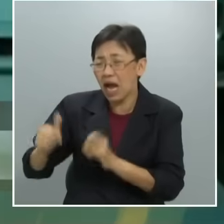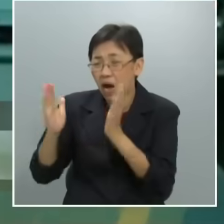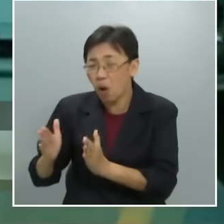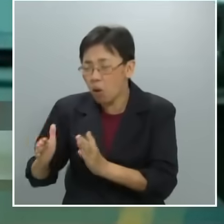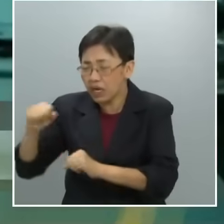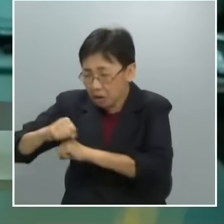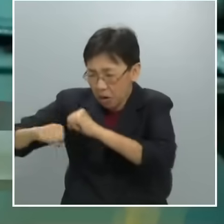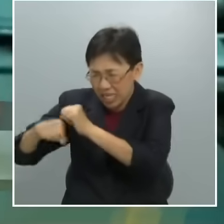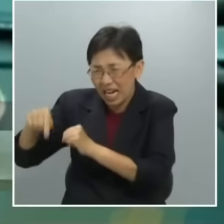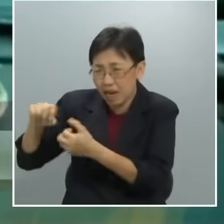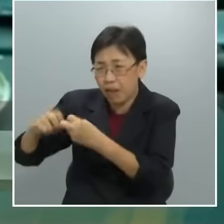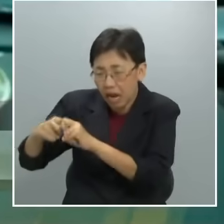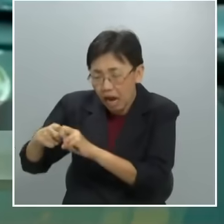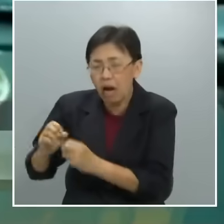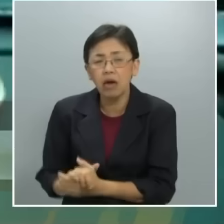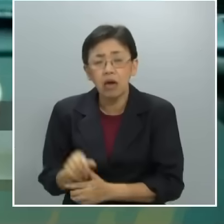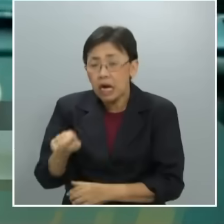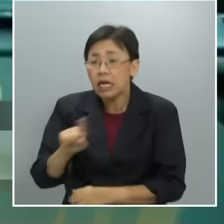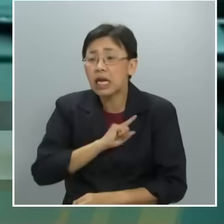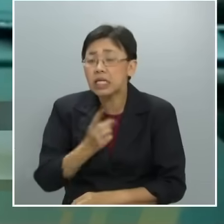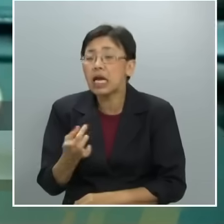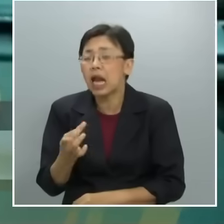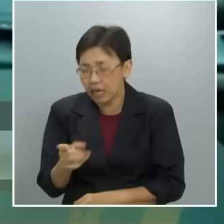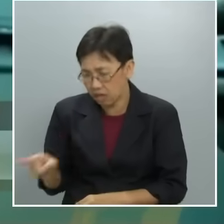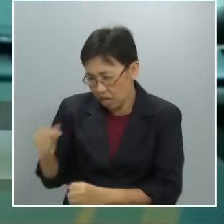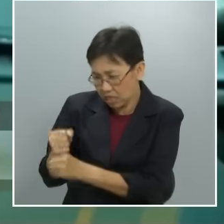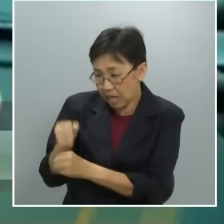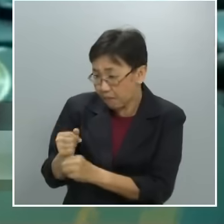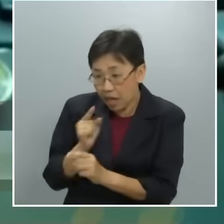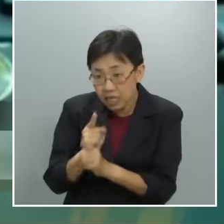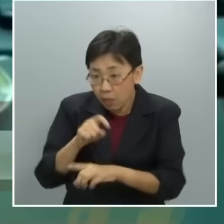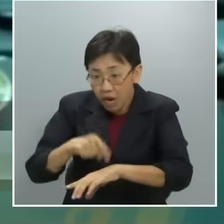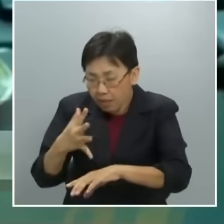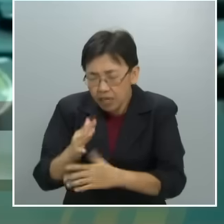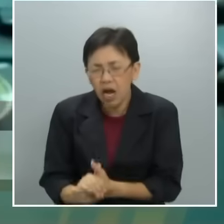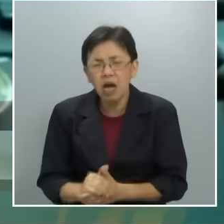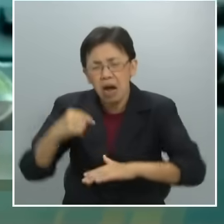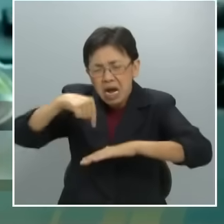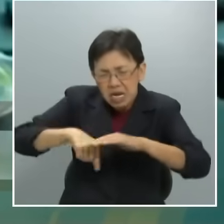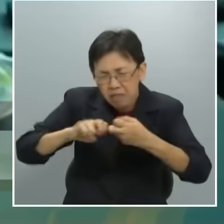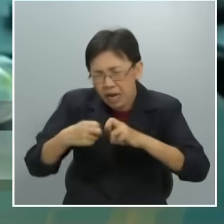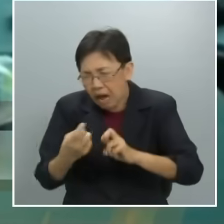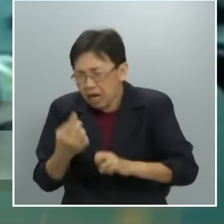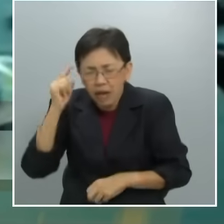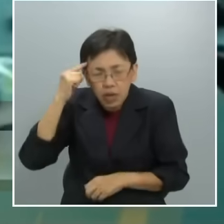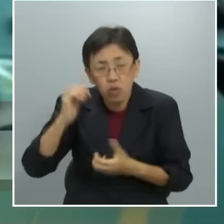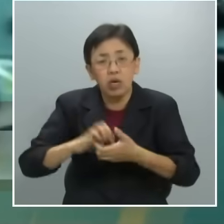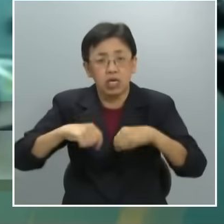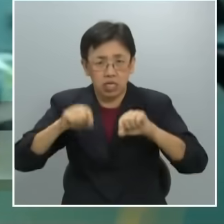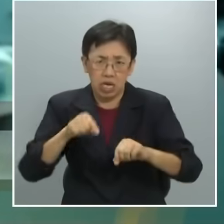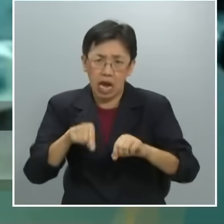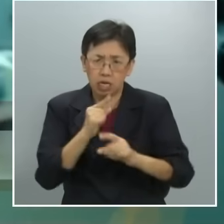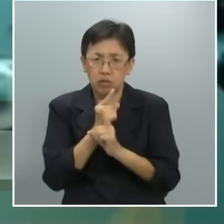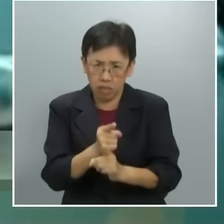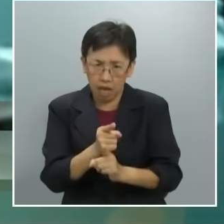หาผู้รับเหมามา ครับ หน้าที่ท่านคือจัดการผู้รับเหมาทำตาม ได้ครับ เราอย่าไปลงลึกว่าเข้าใจปัญหาคืออะไรเขามีสัญญาที่ต้องทำตาม